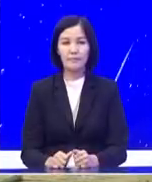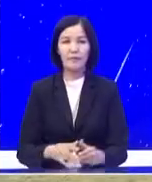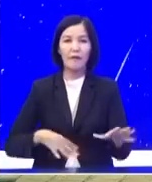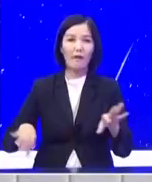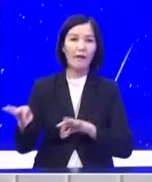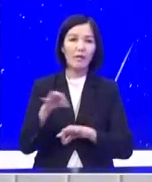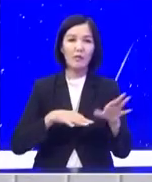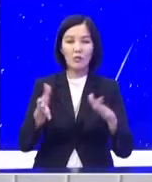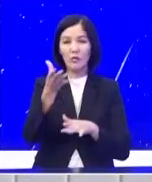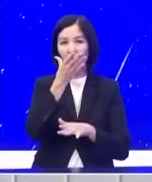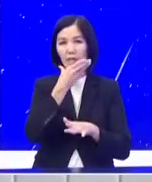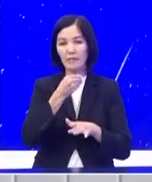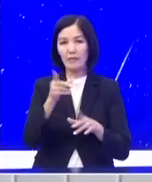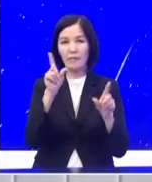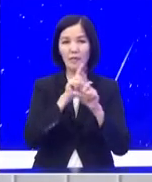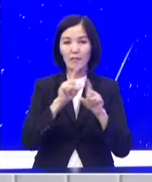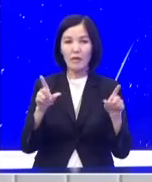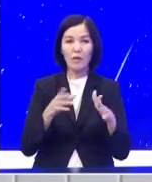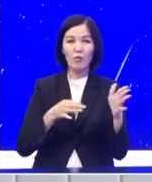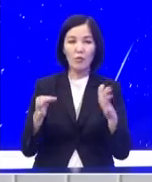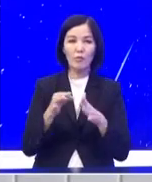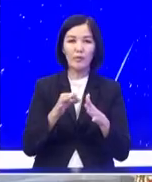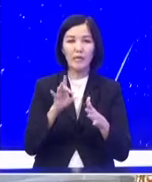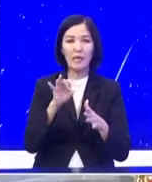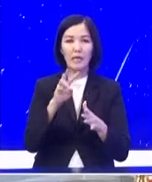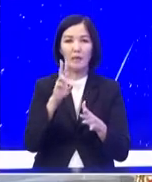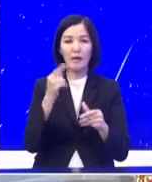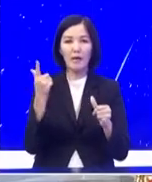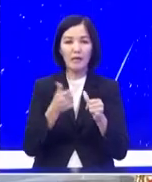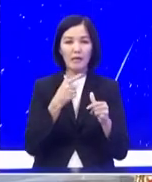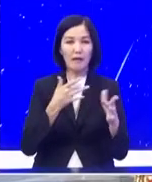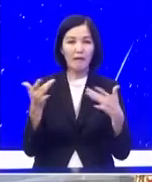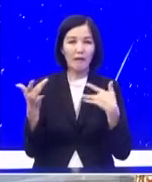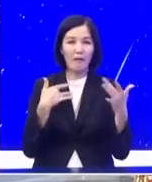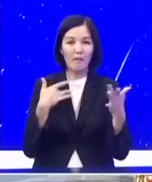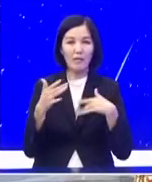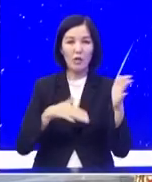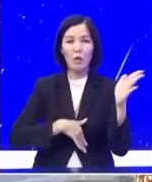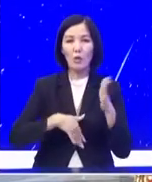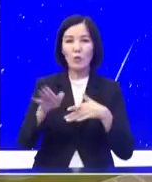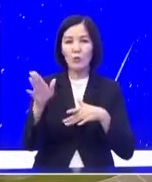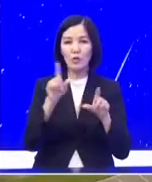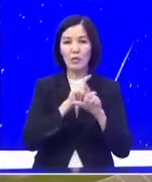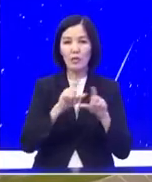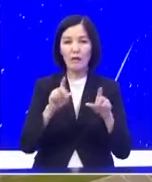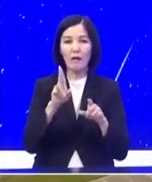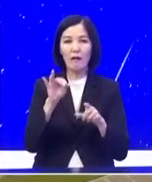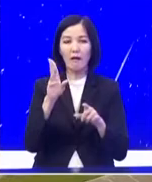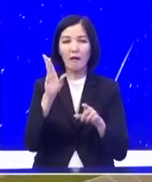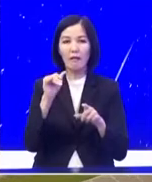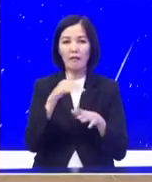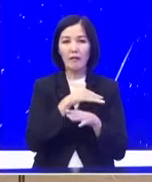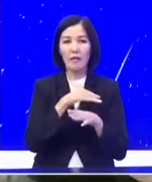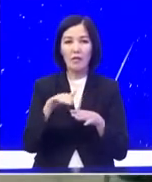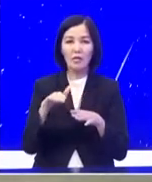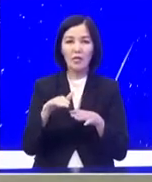Архитектурасы әсем, салтанатты мына ғимарат облыстық Бекен Римов атындағы драма театр, үздік сәулет үлгісі. Қаратал жағалауы мен осындағы көп